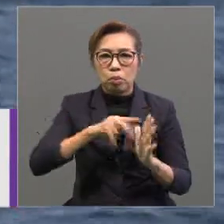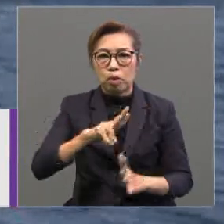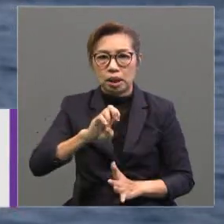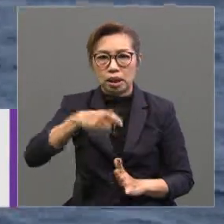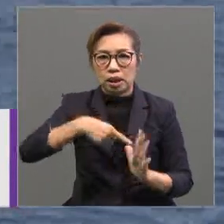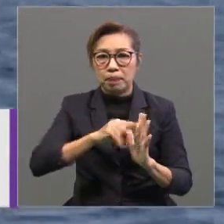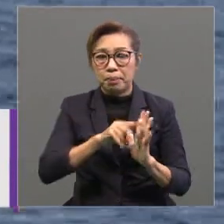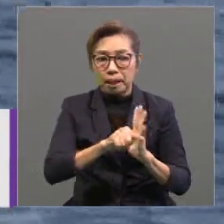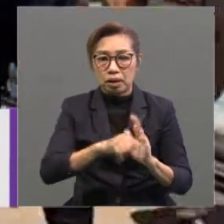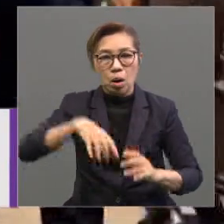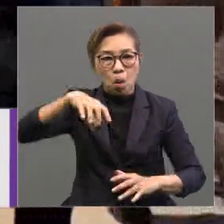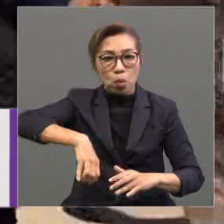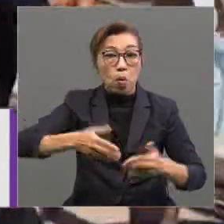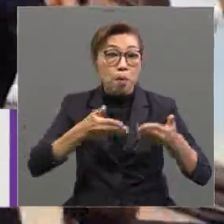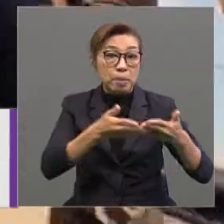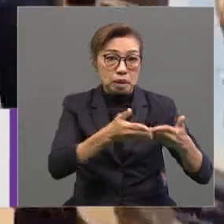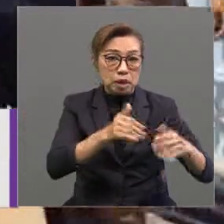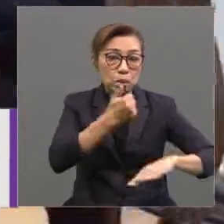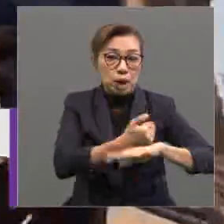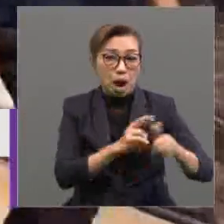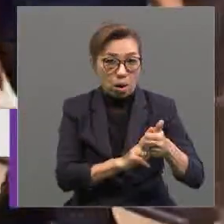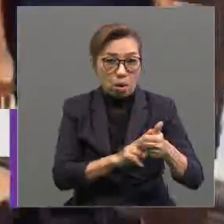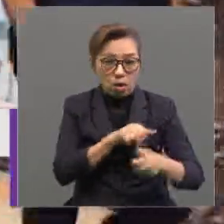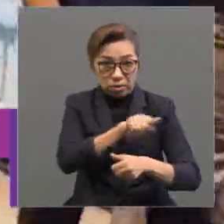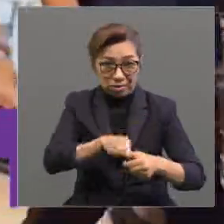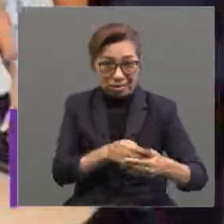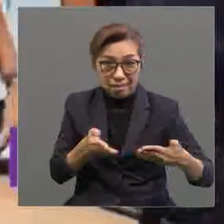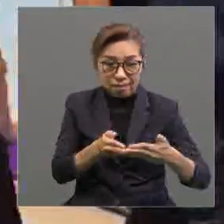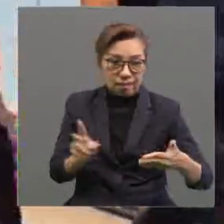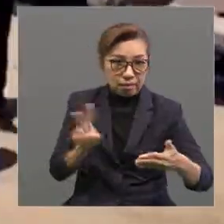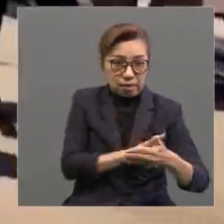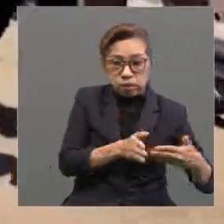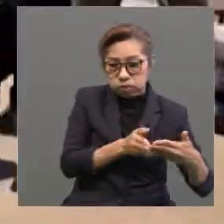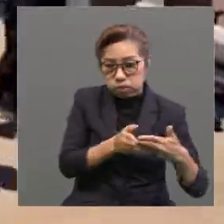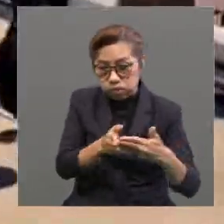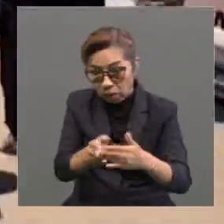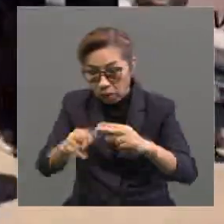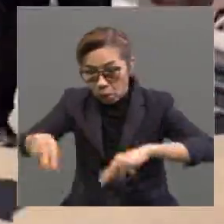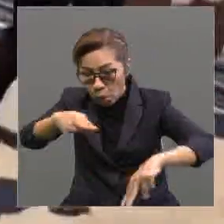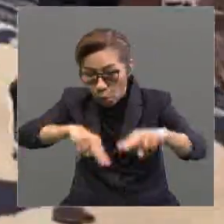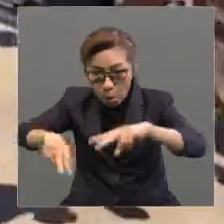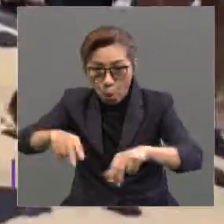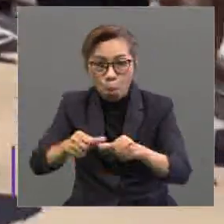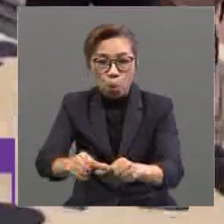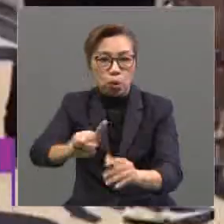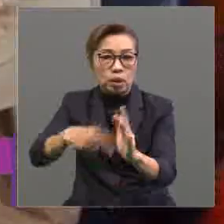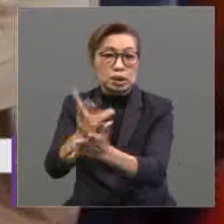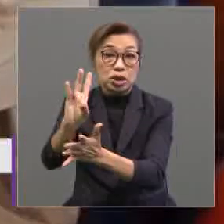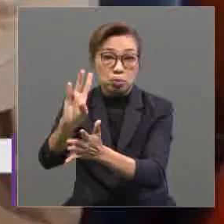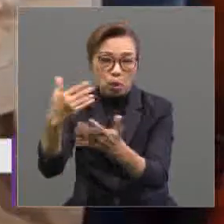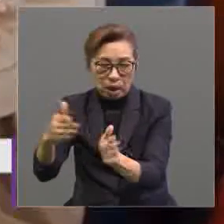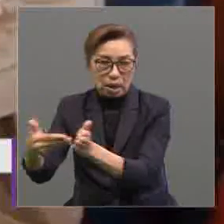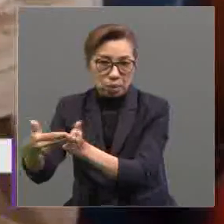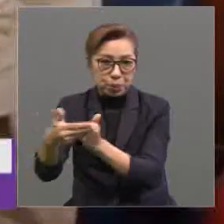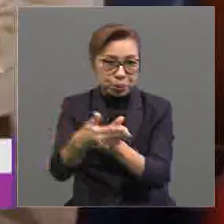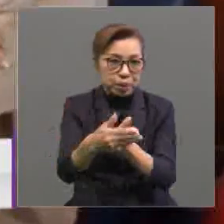พิสุทธิ์รองอธิบดีกรมเจ้าท่าและผู้เกี่ยวข้องก็ลงเรือไปตรวจสอบบริเวณที่เกิดเหตุนานกว่า 7ชั่วโมงก่อนจะมาขึ้นฝั่ง